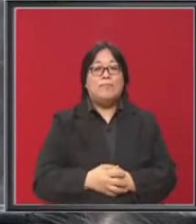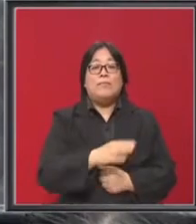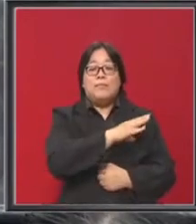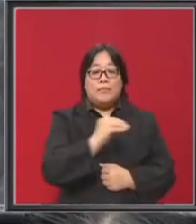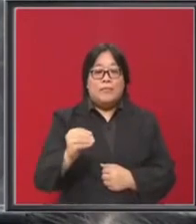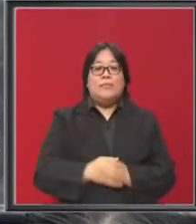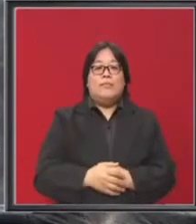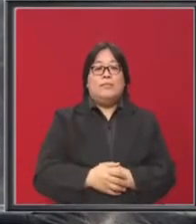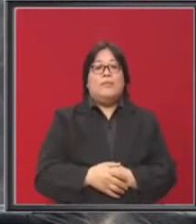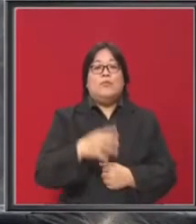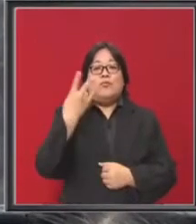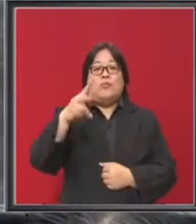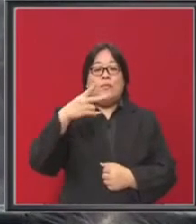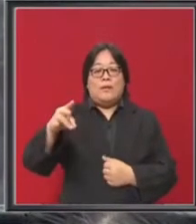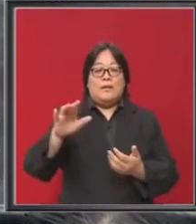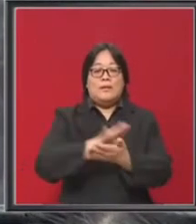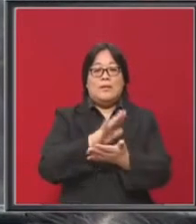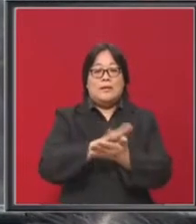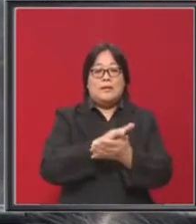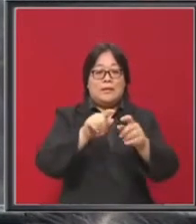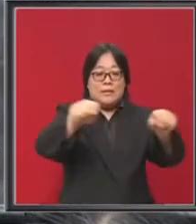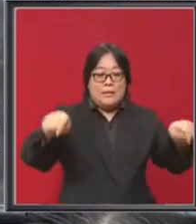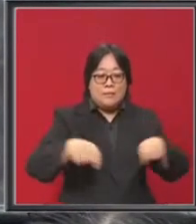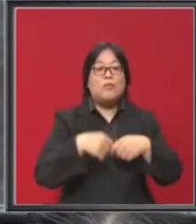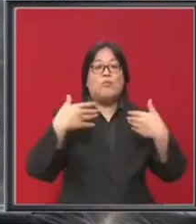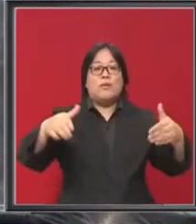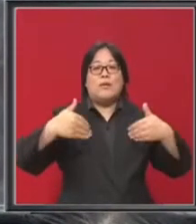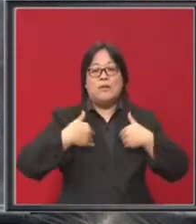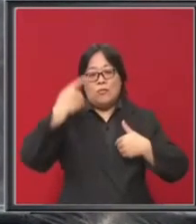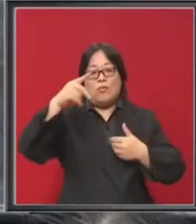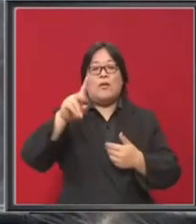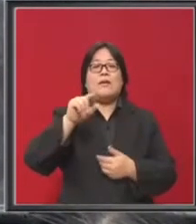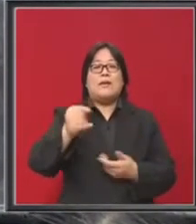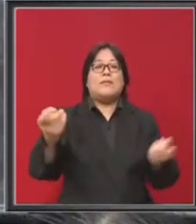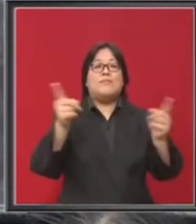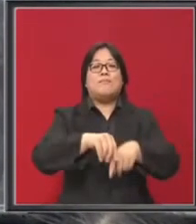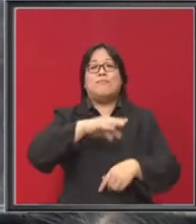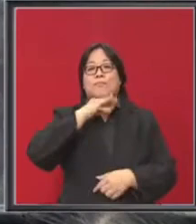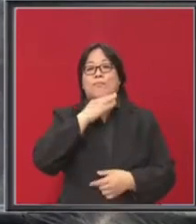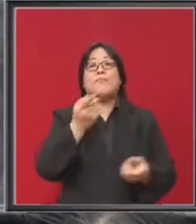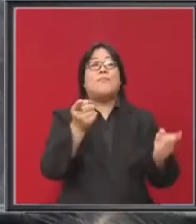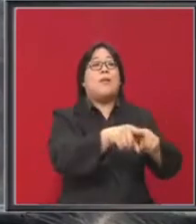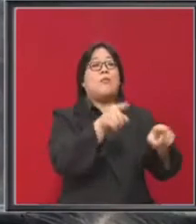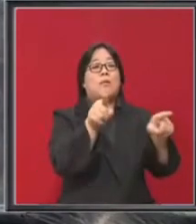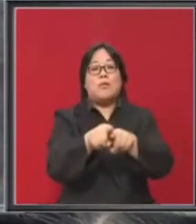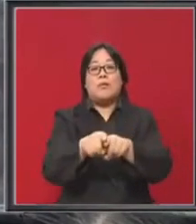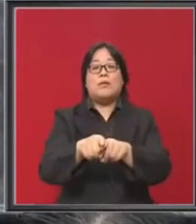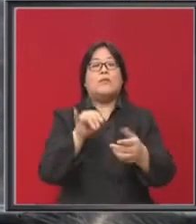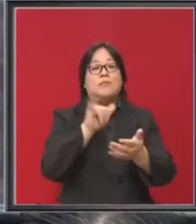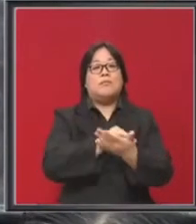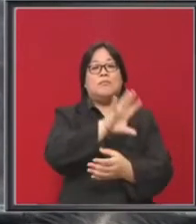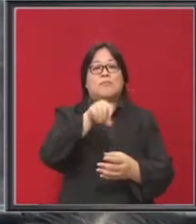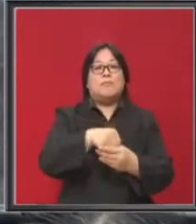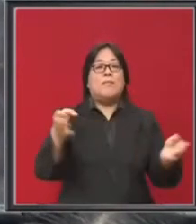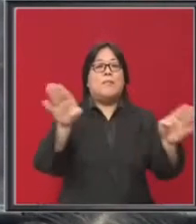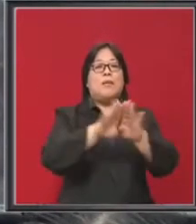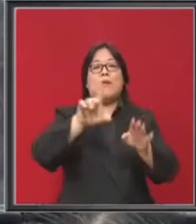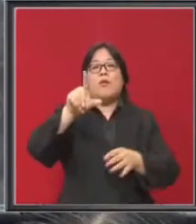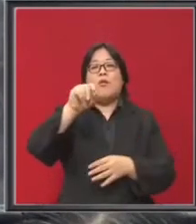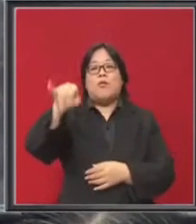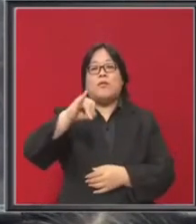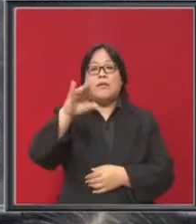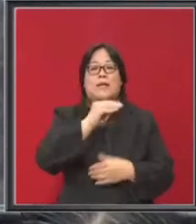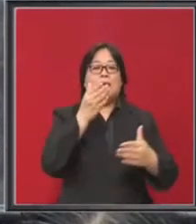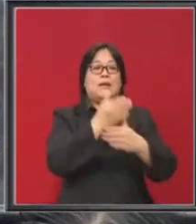manakala sebanyak 17 jasa tanpa Pak telah dijalankan bagi cache pencemaran yang telah berlaku yang mengakibatkan penutupan